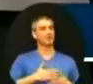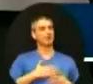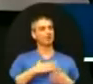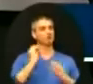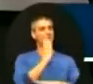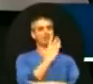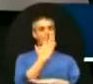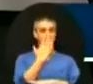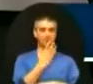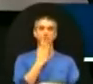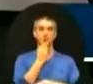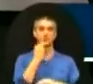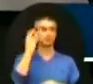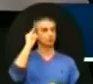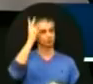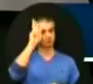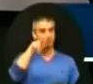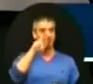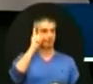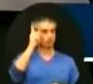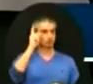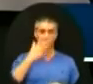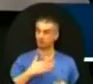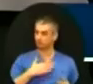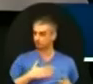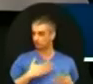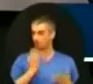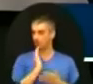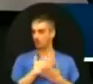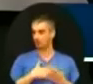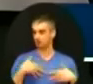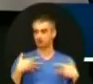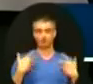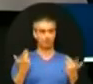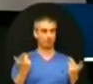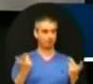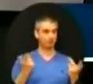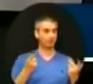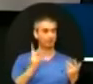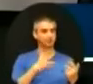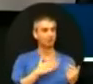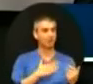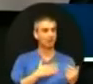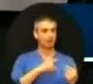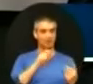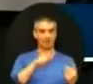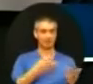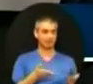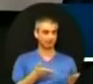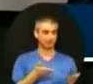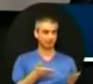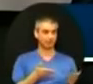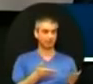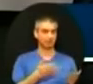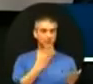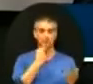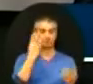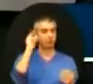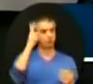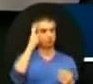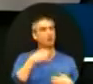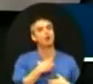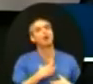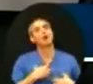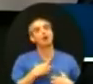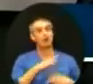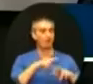לאילנות. יהודים ישבו בגולה 2000 שנה. טוב, חג שמח. חג שמח. התגעגעו, זה גם אגב חג הכנסת. היהודים כן. ישבו בגולה